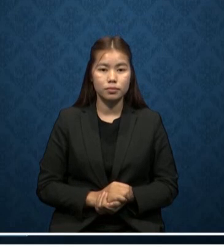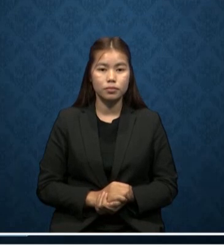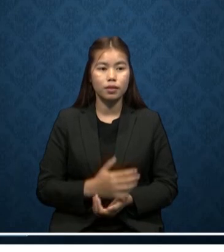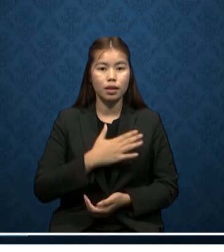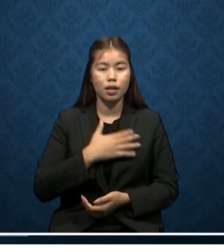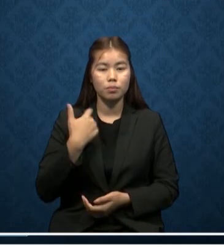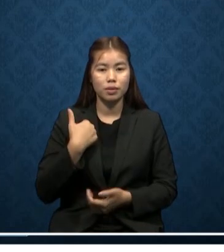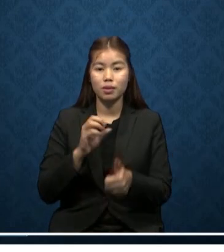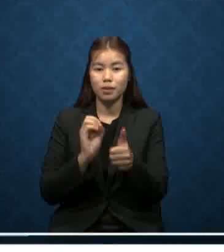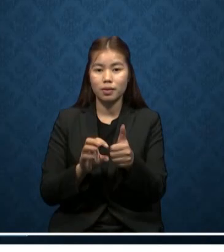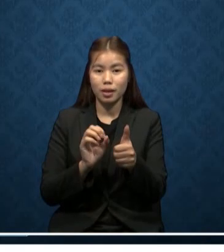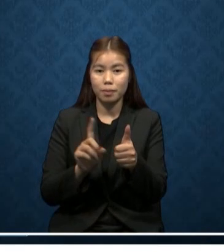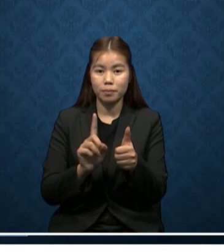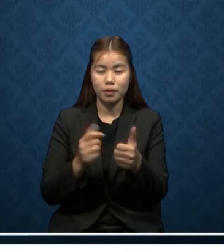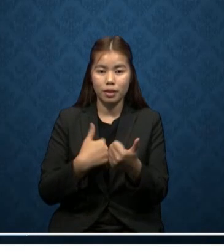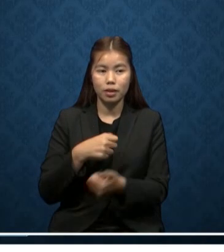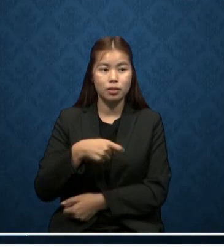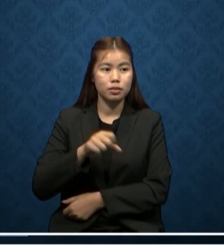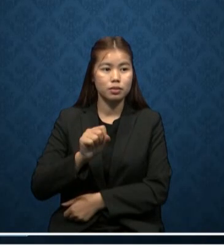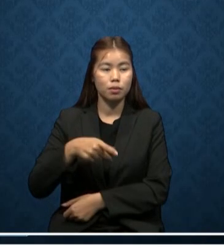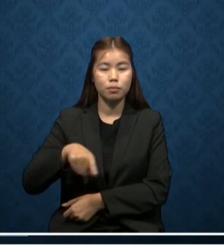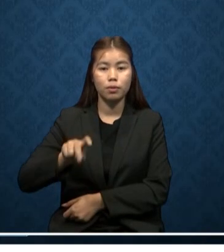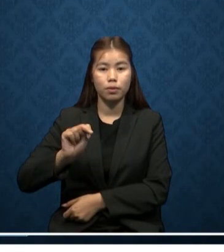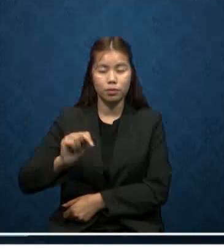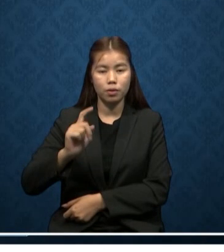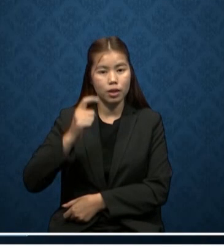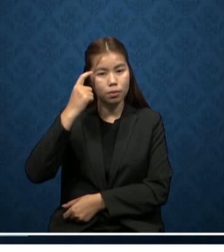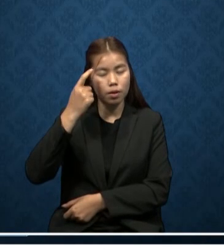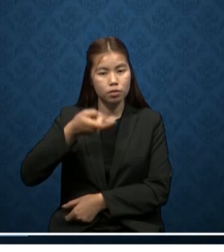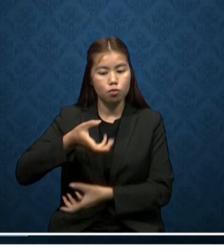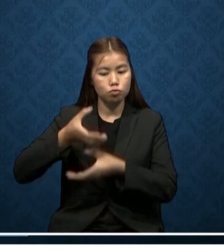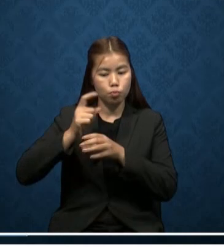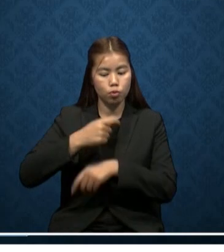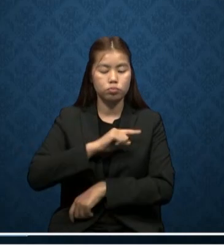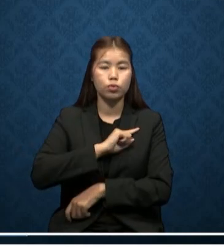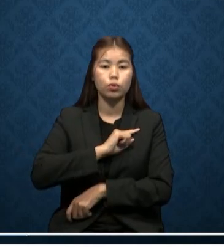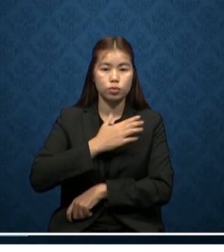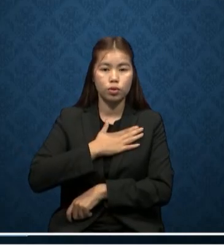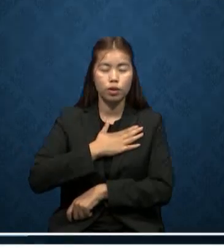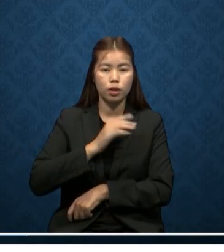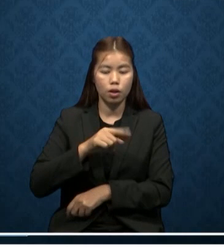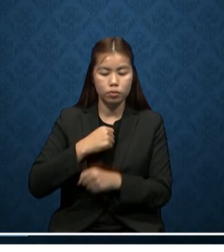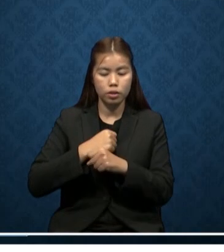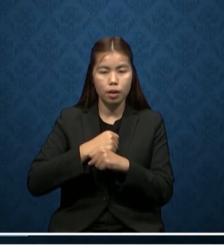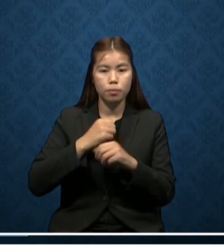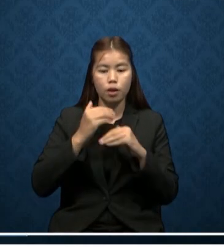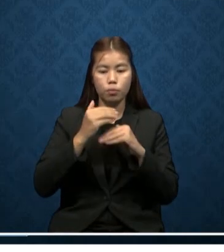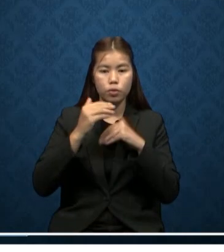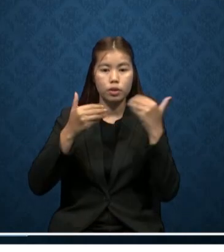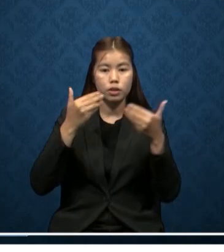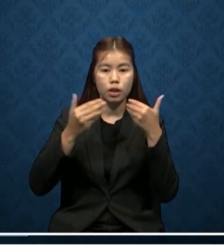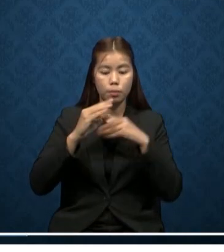มีข้อเสนอว่าสปนเองเนี่ยก็ควรจะทบทวนบทบาทหน้าที่ในการกำหนดกิจกรรมโครง